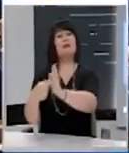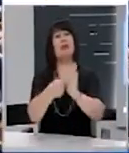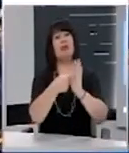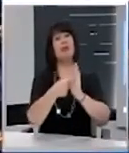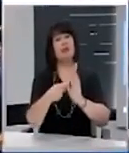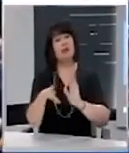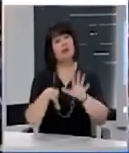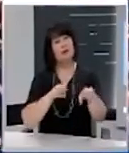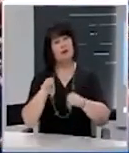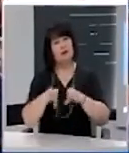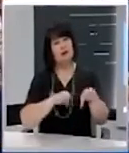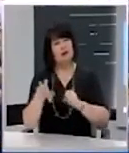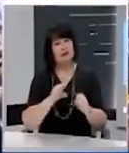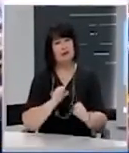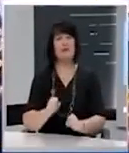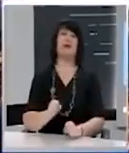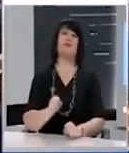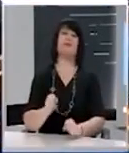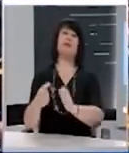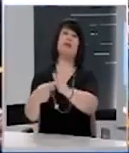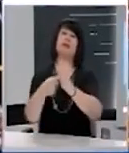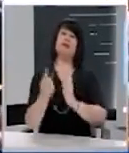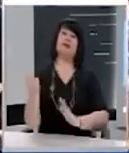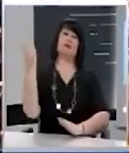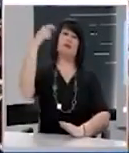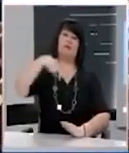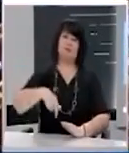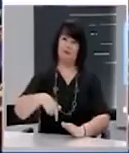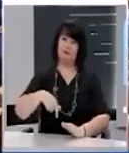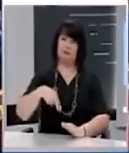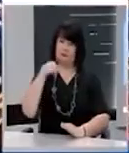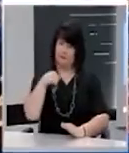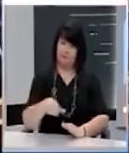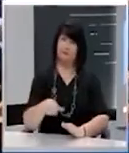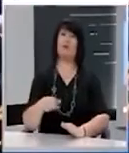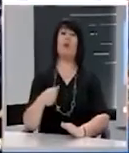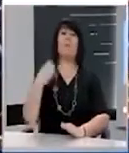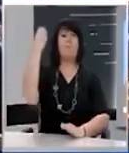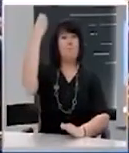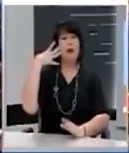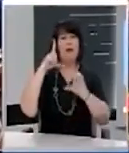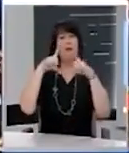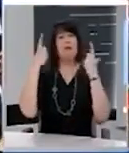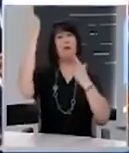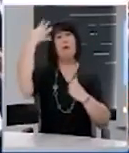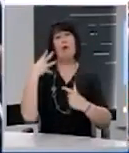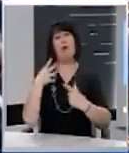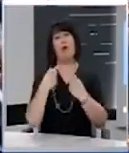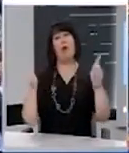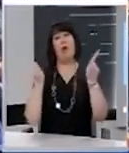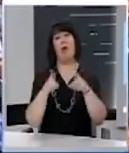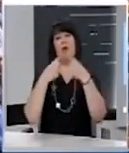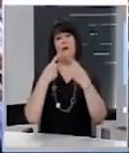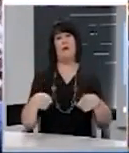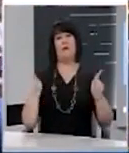της 7ης Ιουλίου. Καλή δύναμη ευχήθηκε στους 300 βουλευτές της 18ης Συνόδου της Βουλής ο Αρχιεπίσκοπος Αθηνών και Πας Ελλάδος κ.